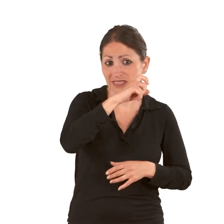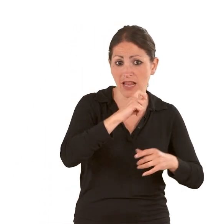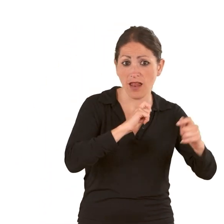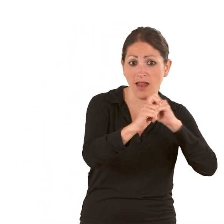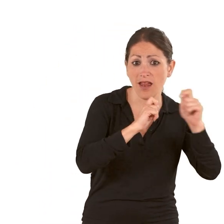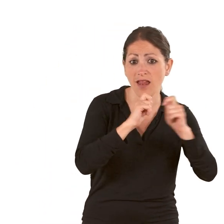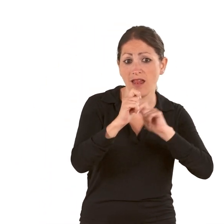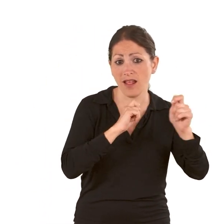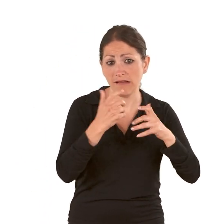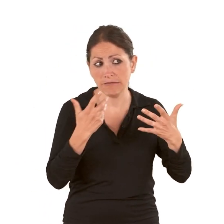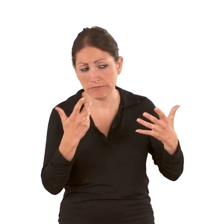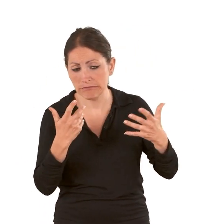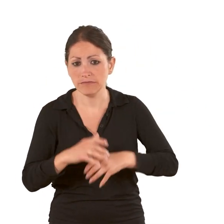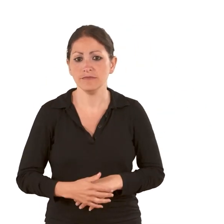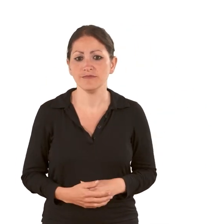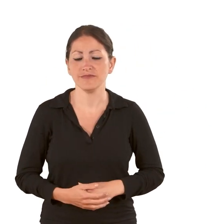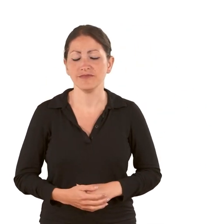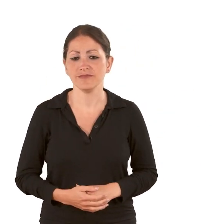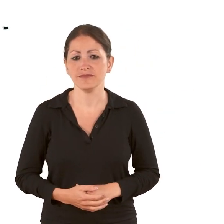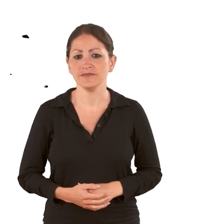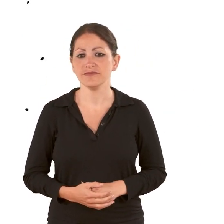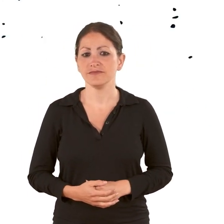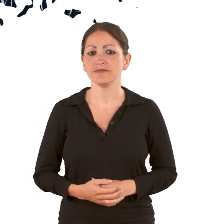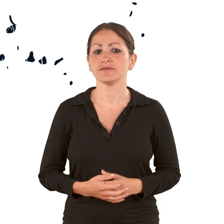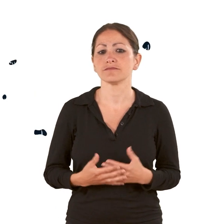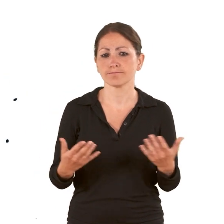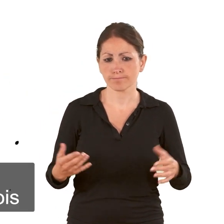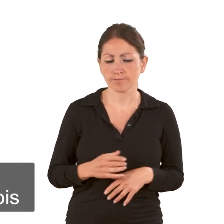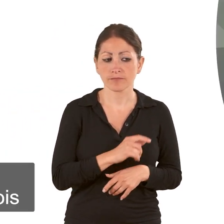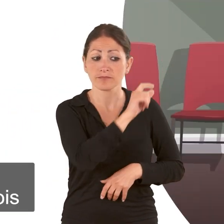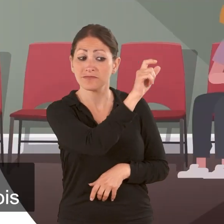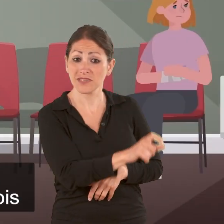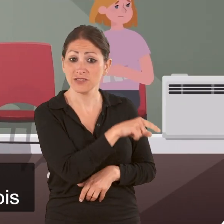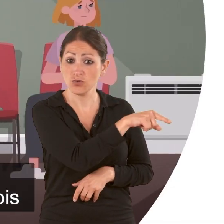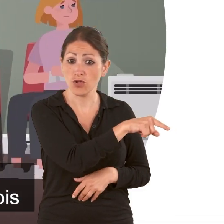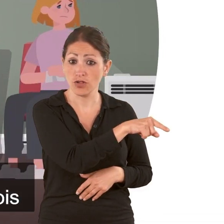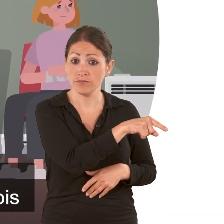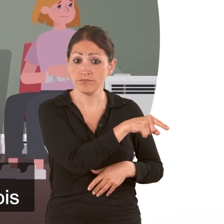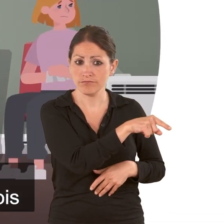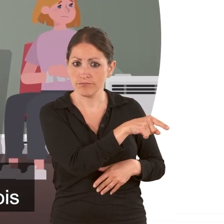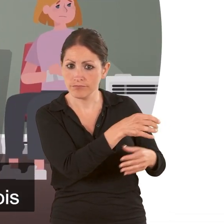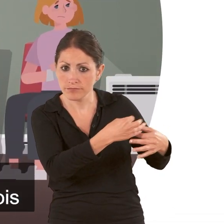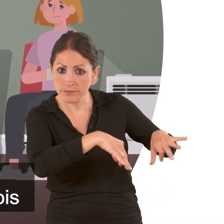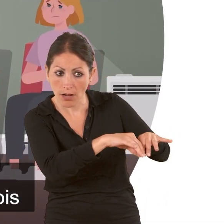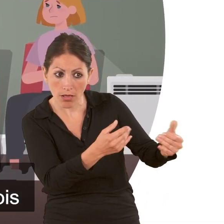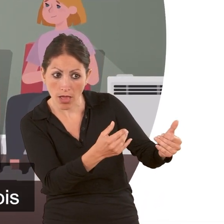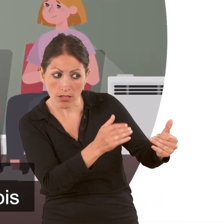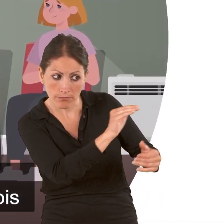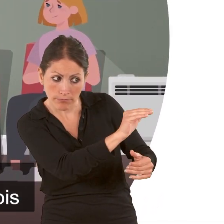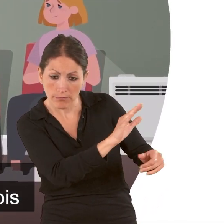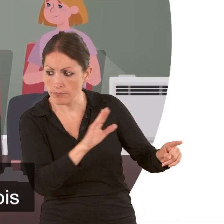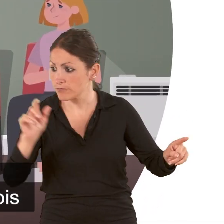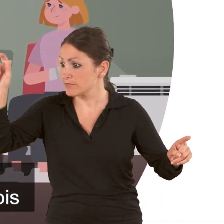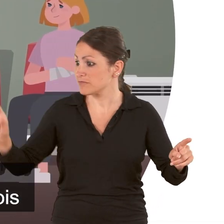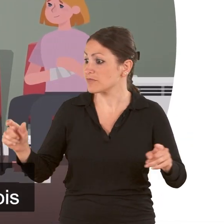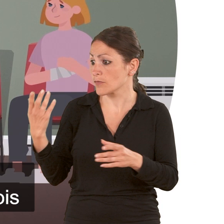parlée complétée pour communiquer, gardez à l'esprit qu'il lui sera très difficile de se faire comprendre. Invitez le patient à signaler sa surdité aux personnes